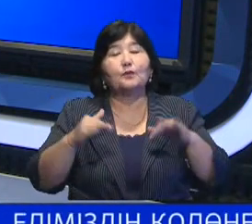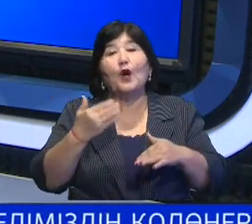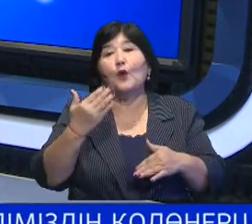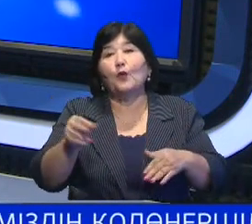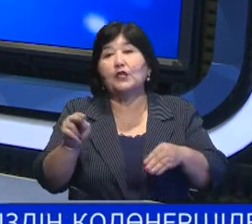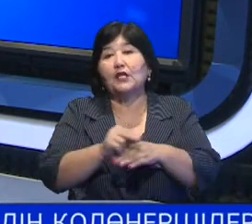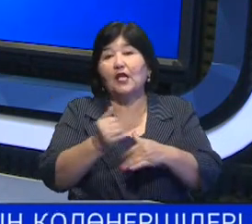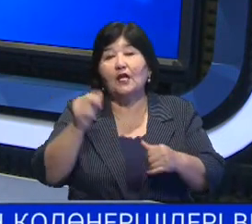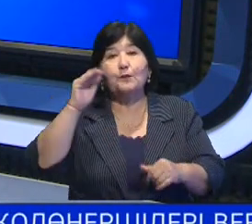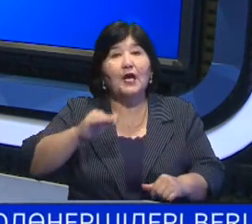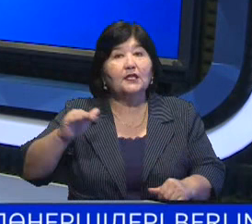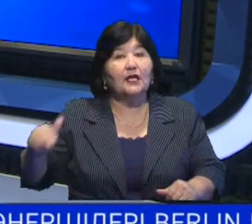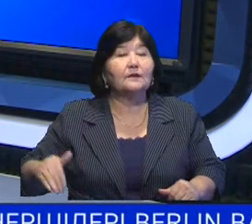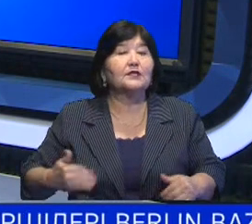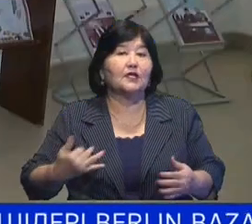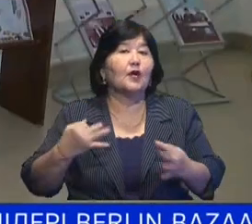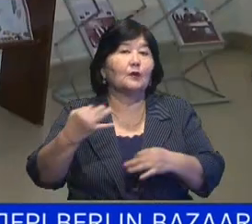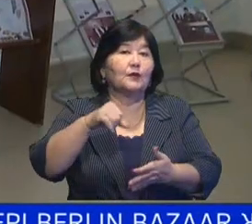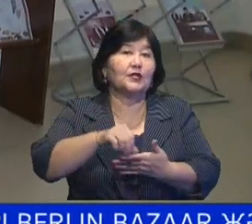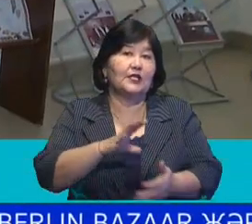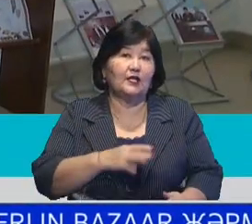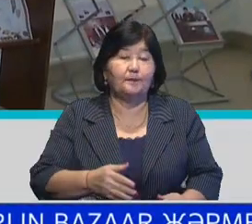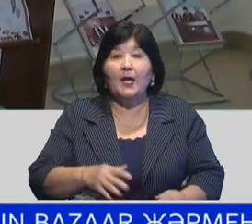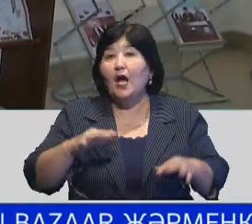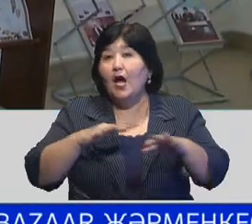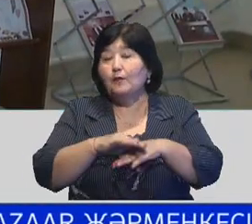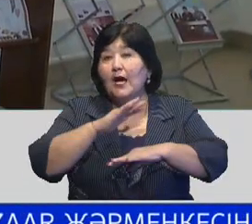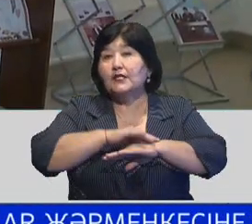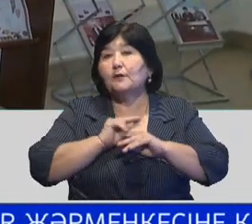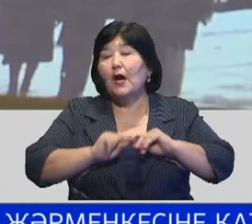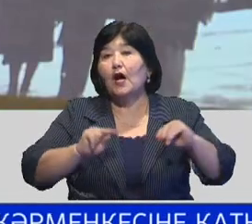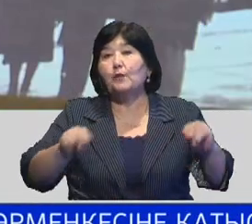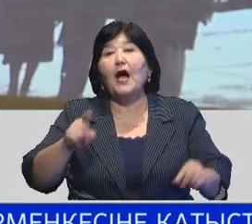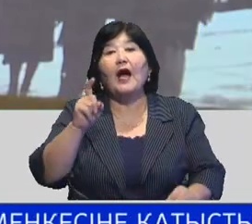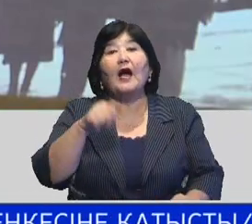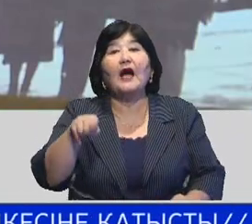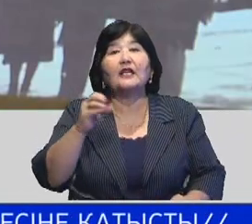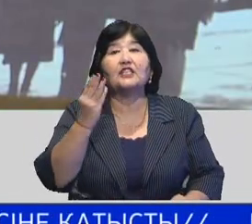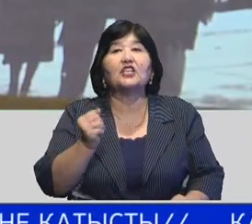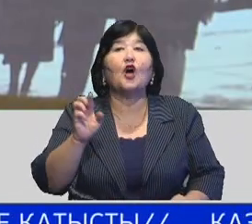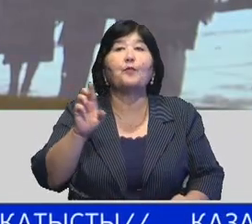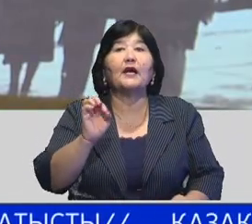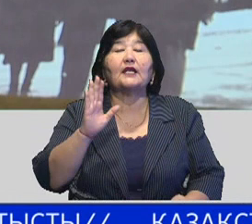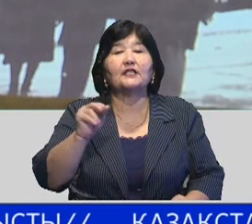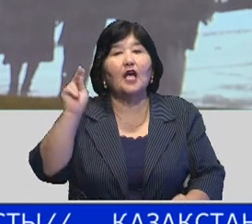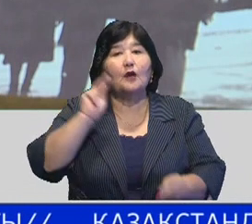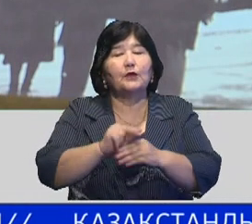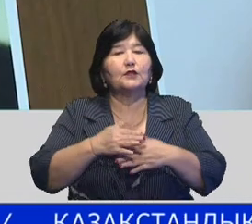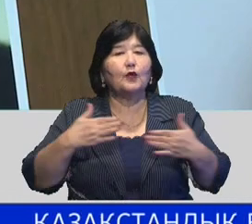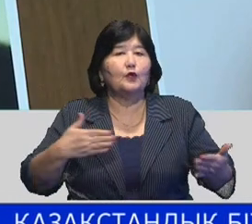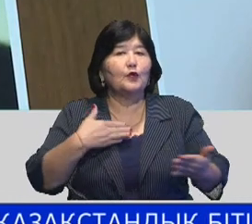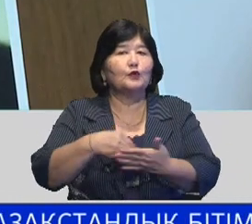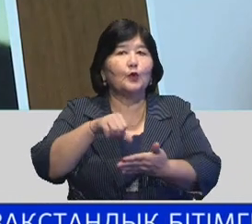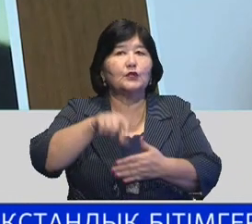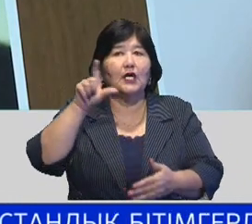тәлімін алған шәкірттері ой бөлісті. Математика пәнінің мұғалімі Хадиша Баязитова білім саласына сүбелі үлес қосқан